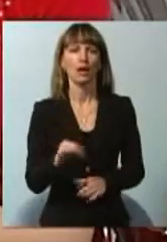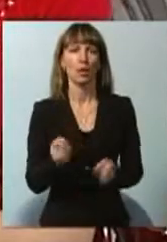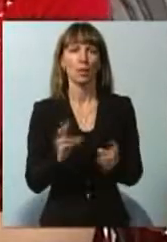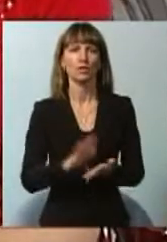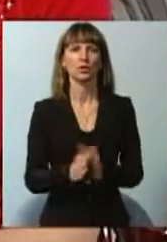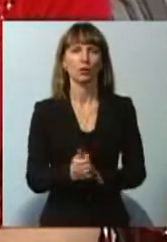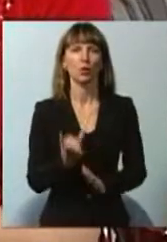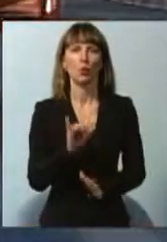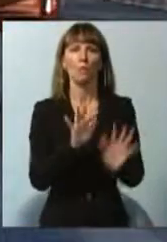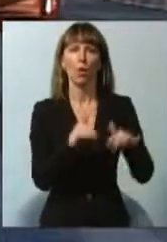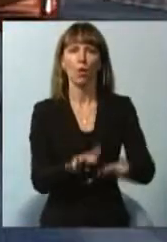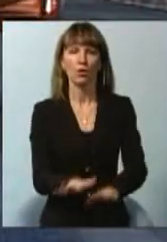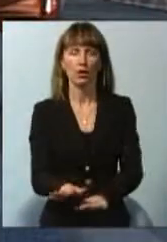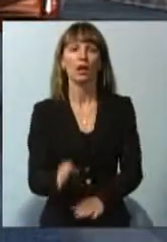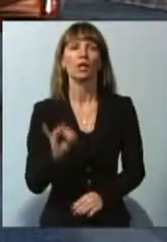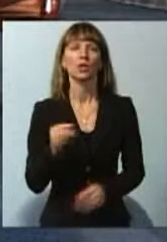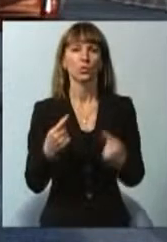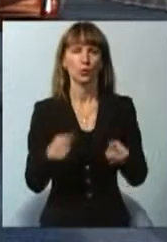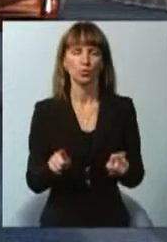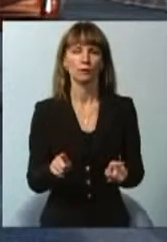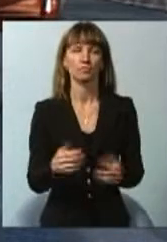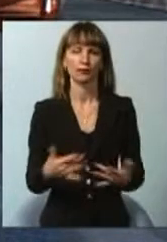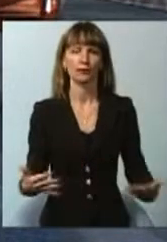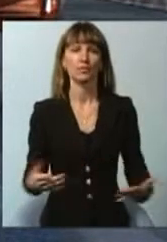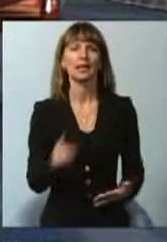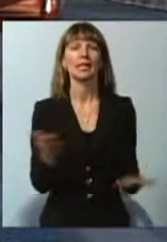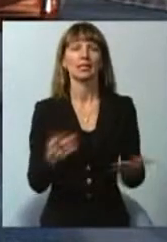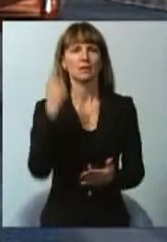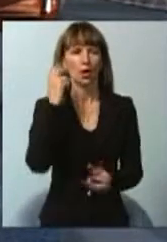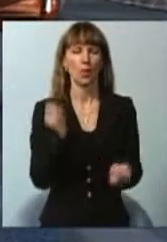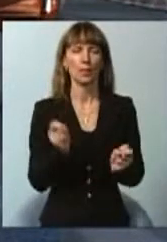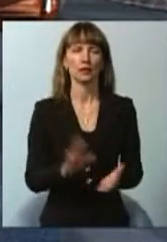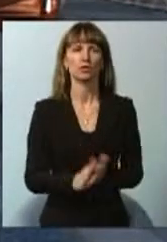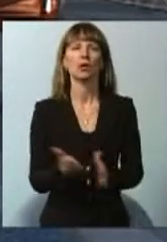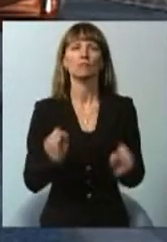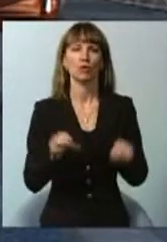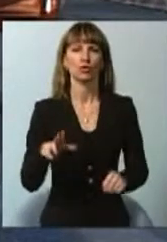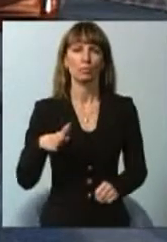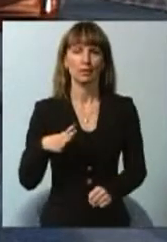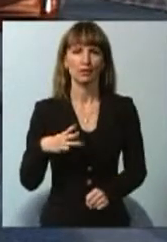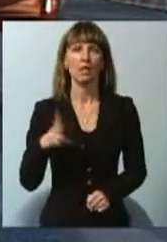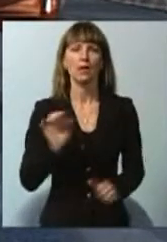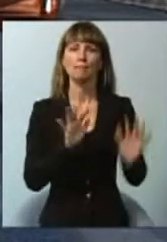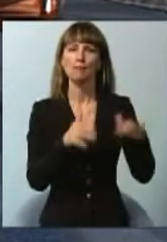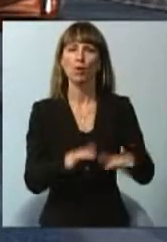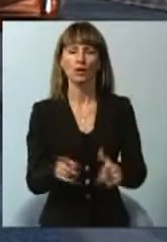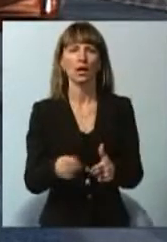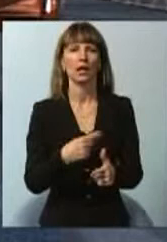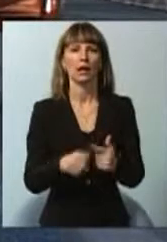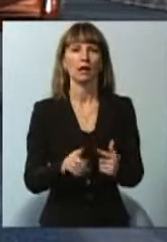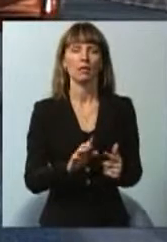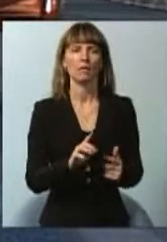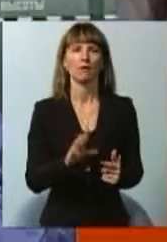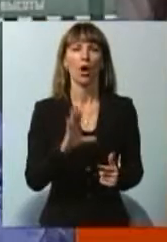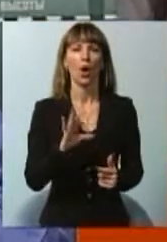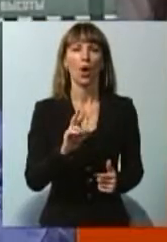ситуаціях у морі або океані, ну і таке інше. Олександр, які ти знаєш такі небезпеки, які можуть трапитися на морі, чи в океані, чи ще на